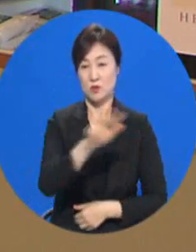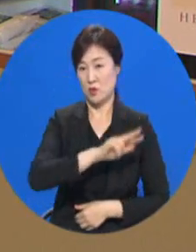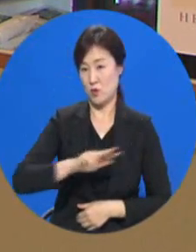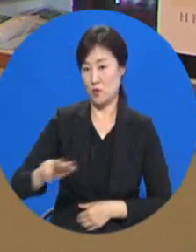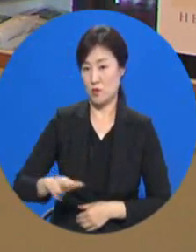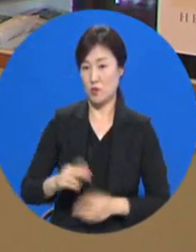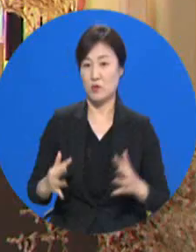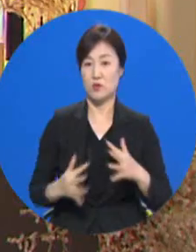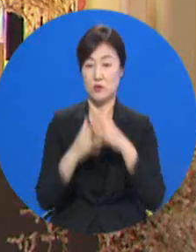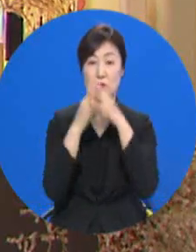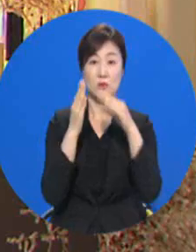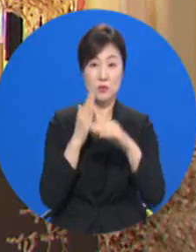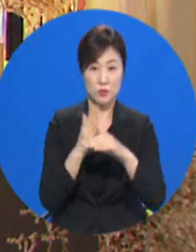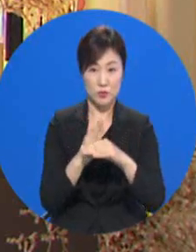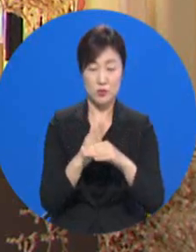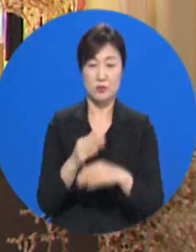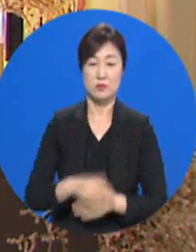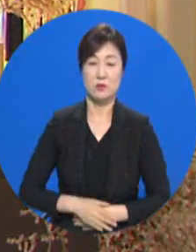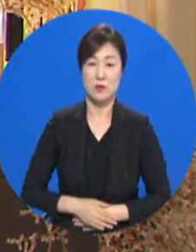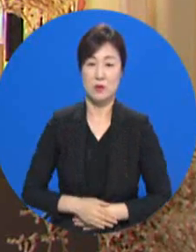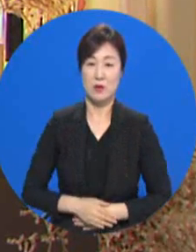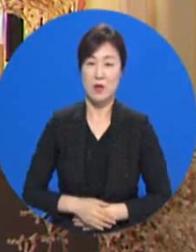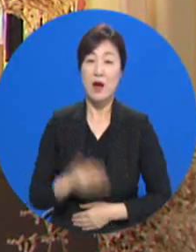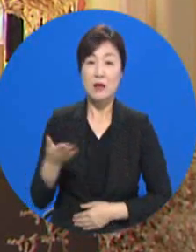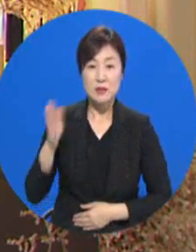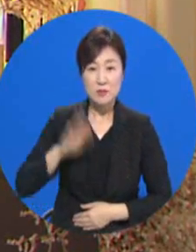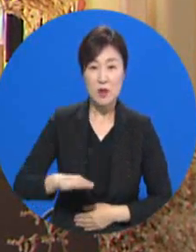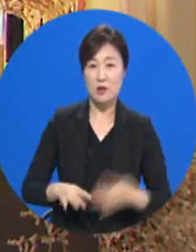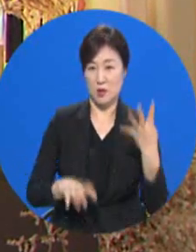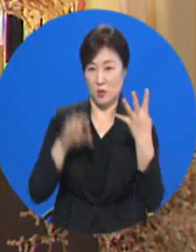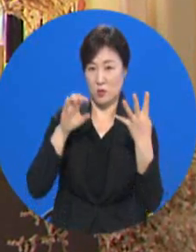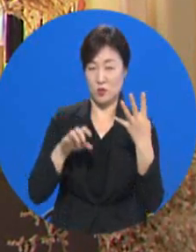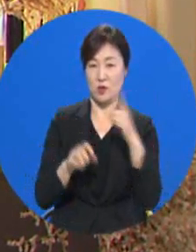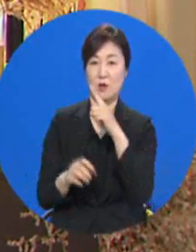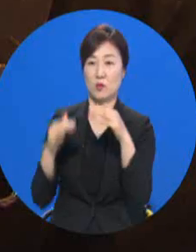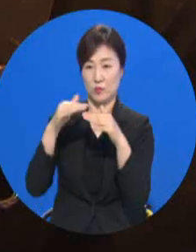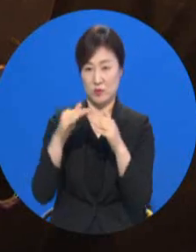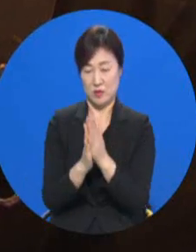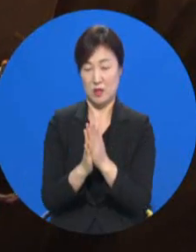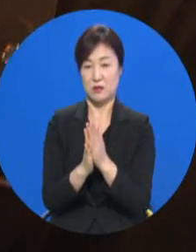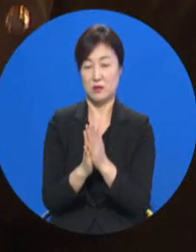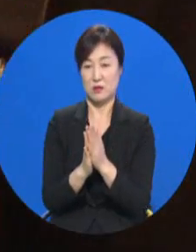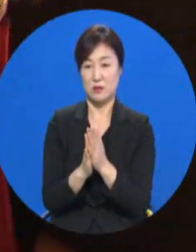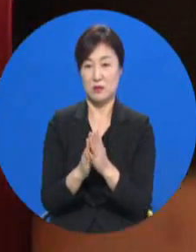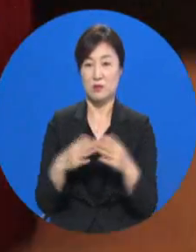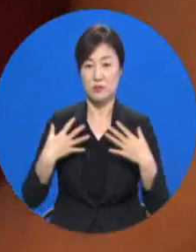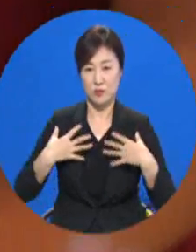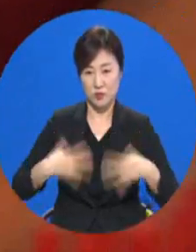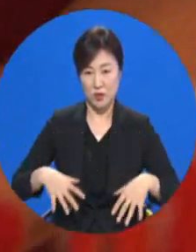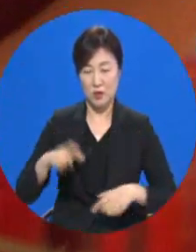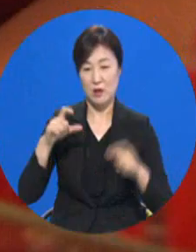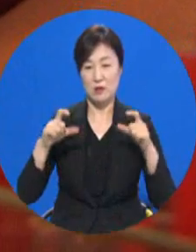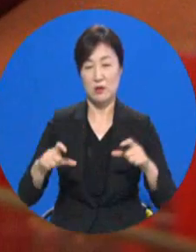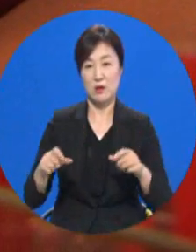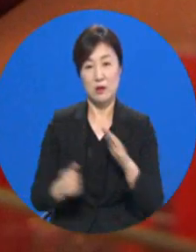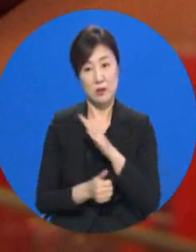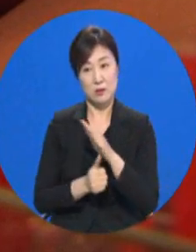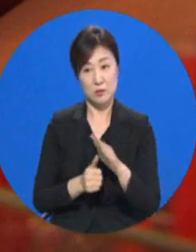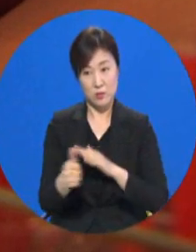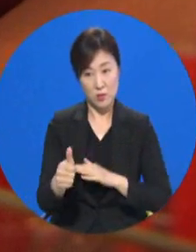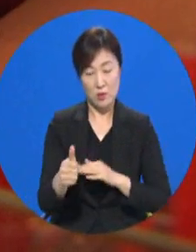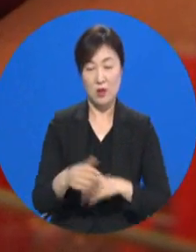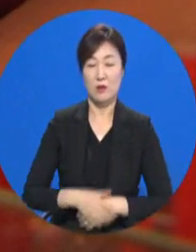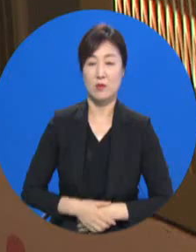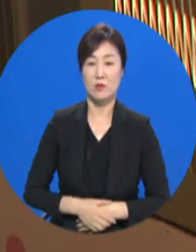활발하게 추진됐지만 점포 네 곳 중 한 곳 이상이 문을 닫은 상황. 열악한 입지 여건을 극복하고 경쟁력과